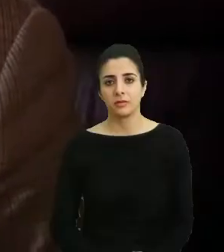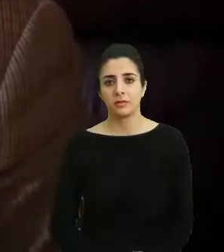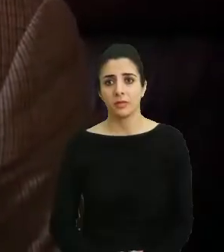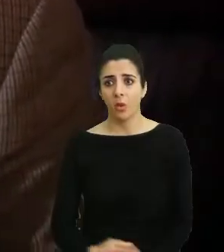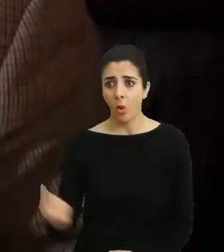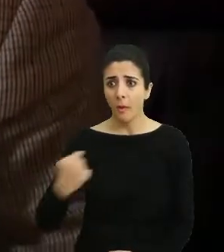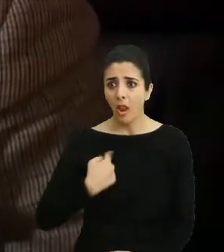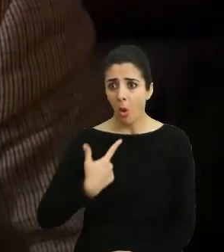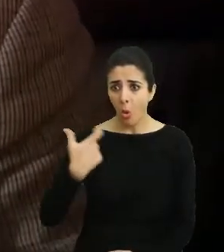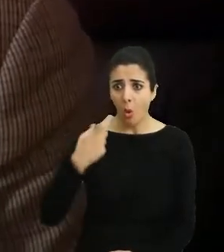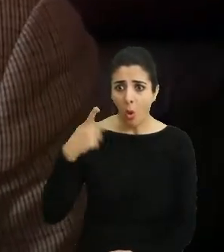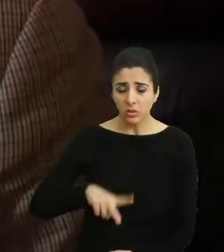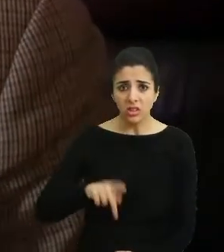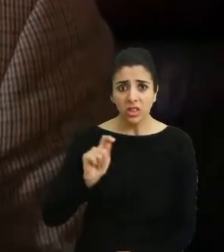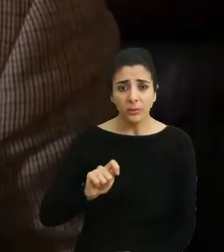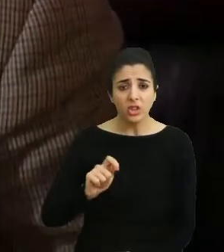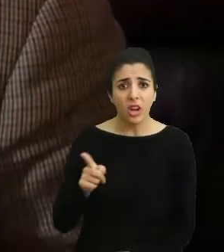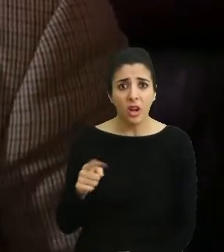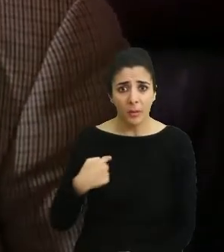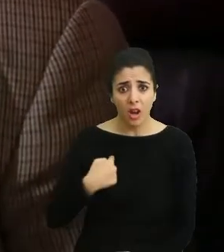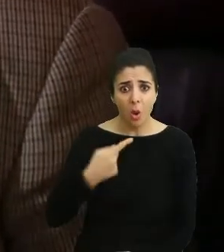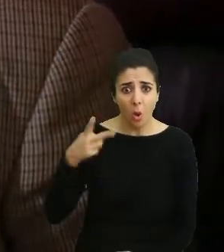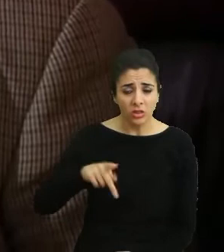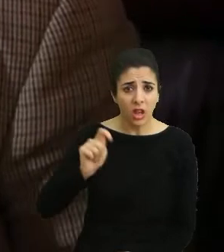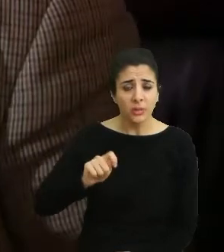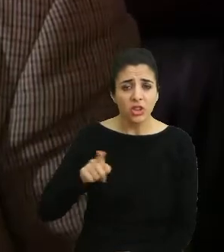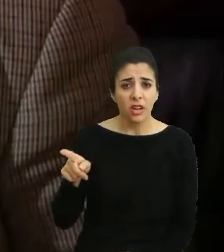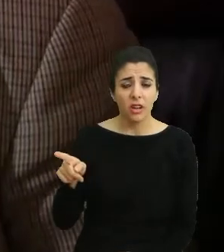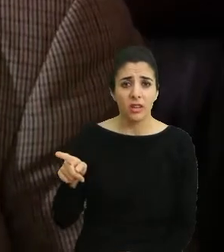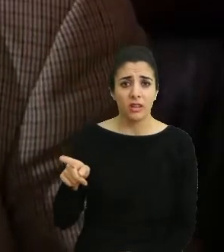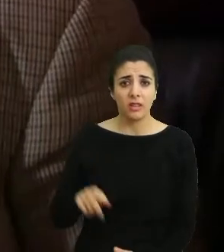Öldürecek beni. Öldürecekler. Öldürecekler.